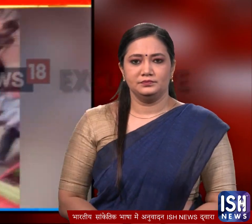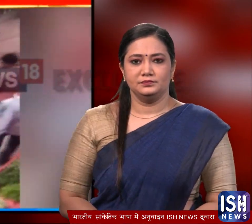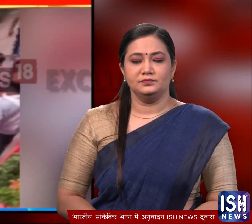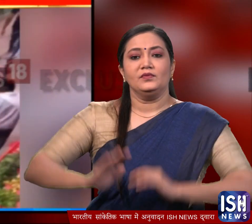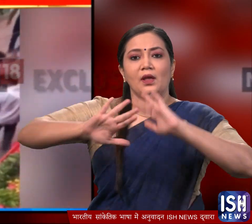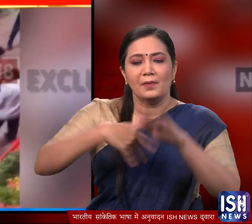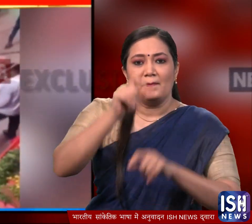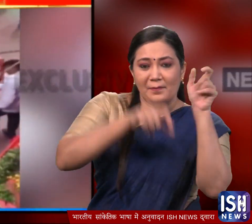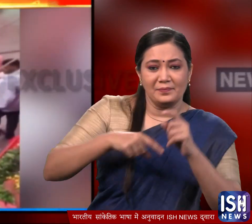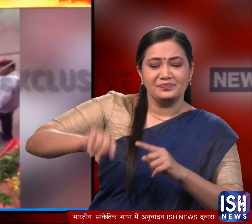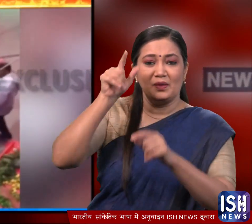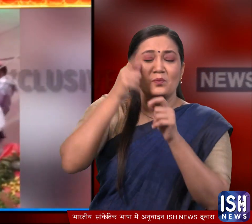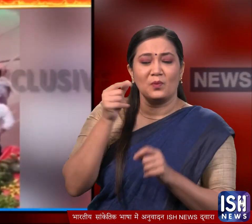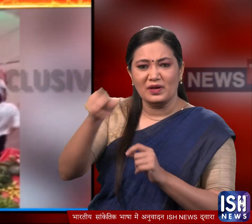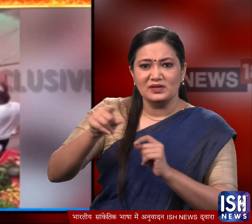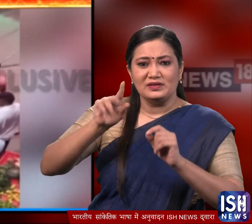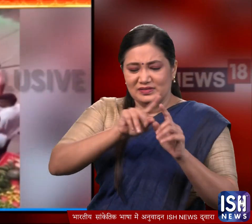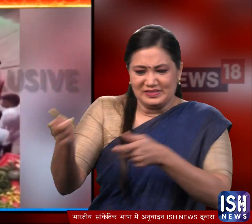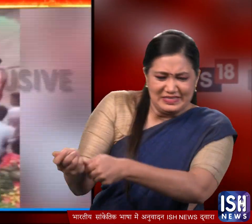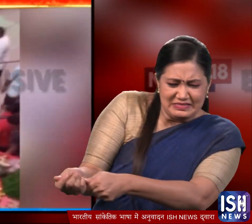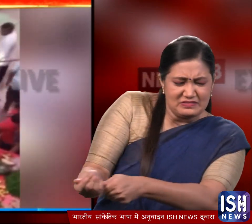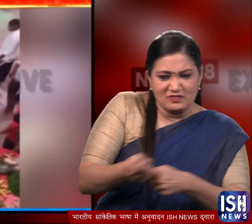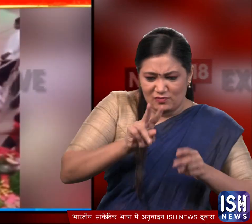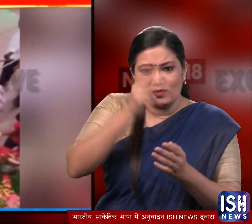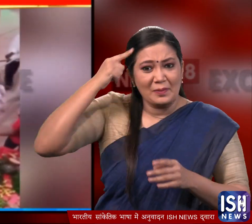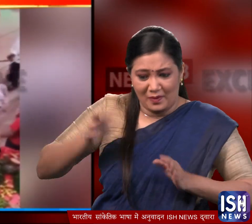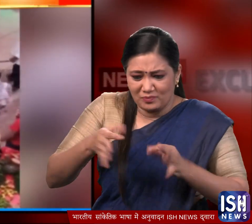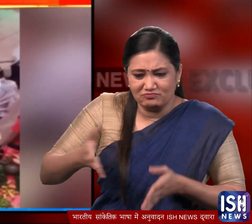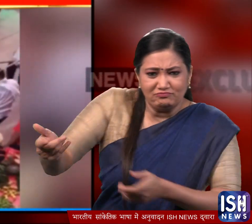इसके बाद बदमाशों ने उस लड़के को सड़क पर घसीटना शुरू कर दिया।